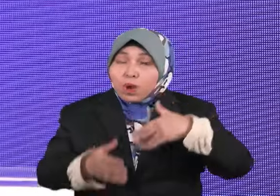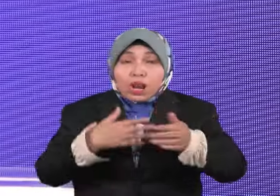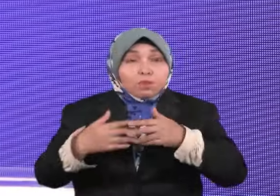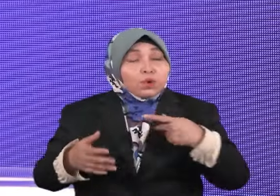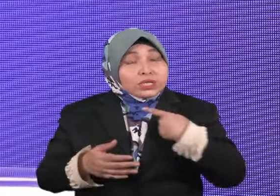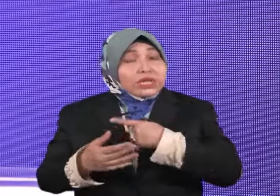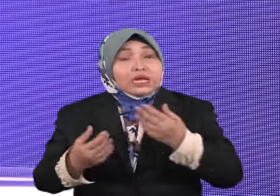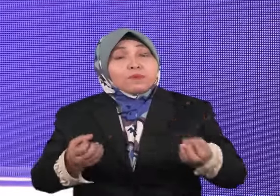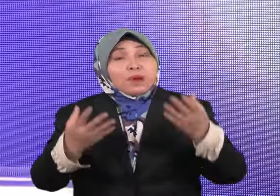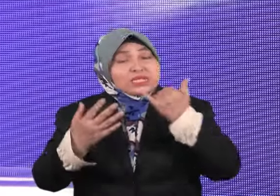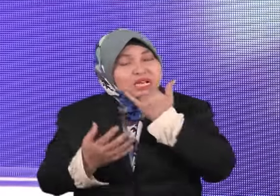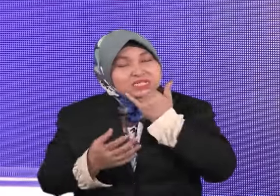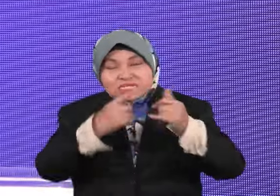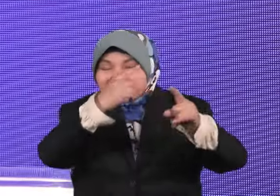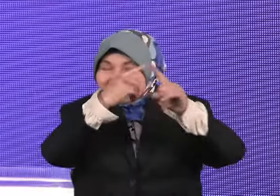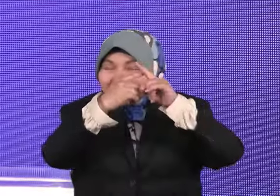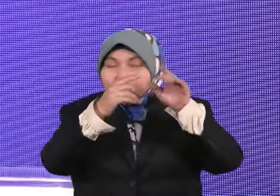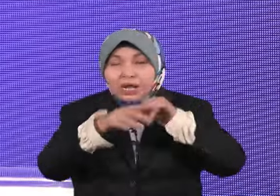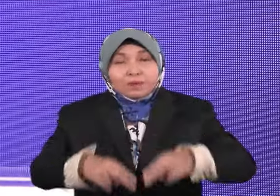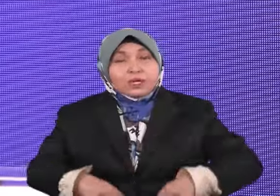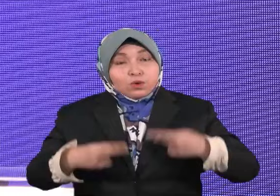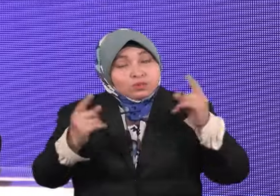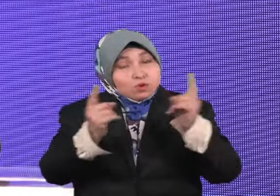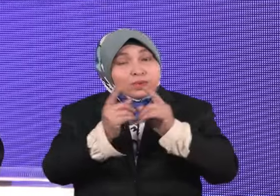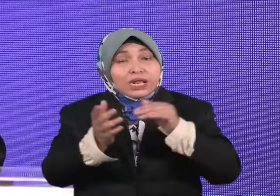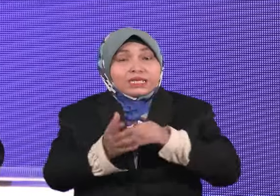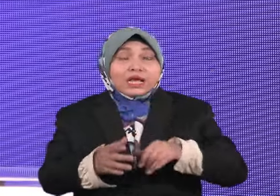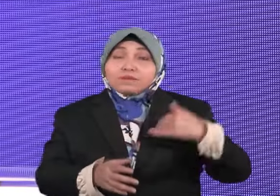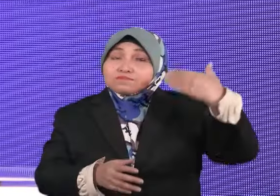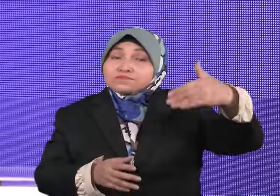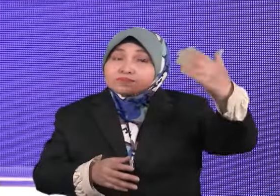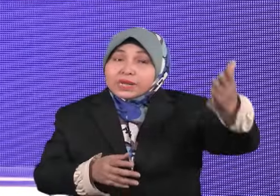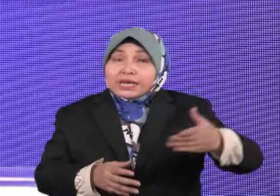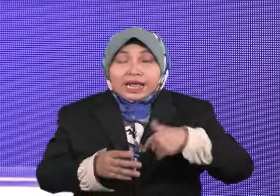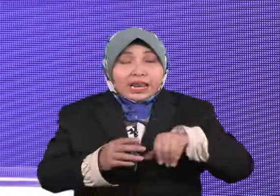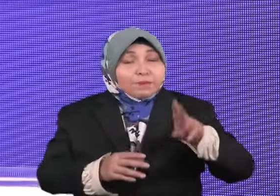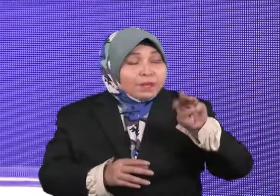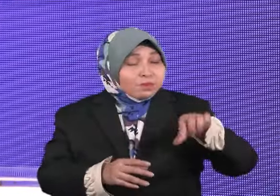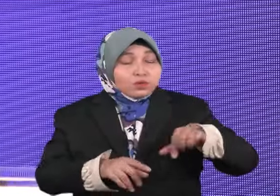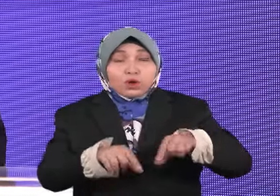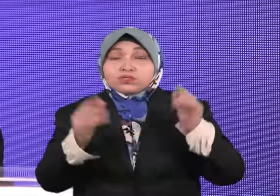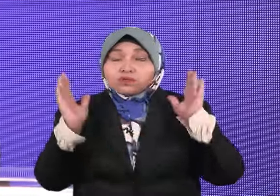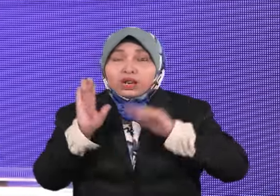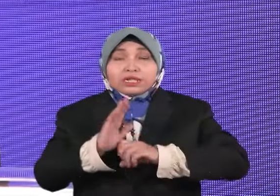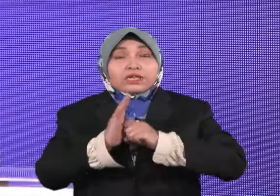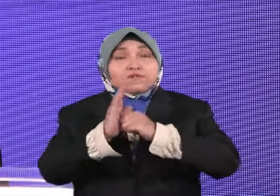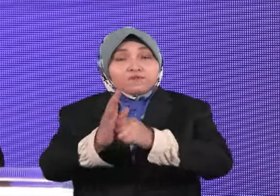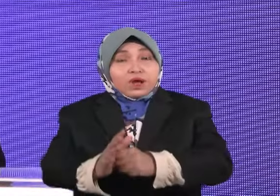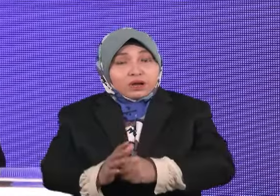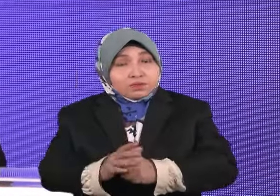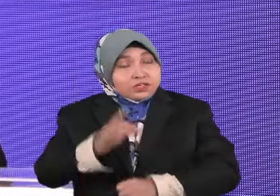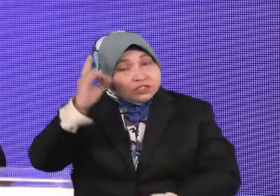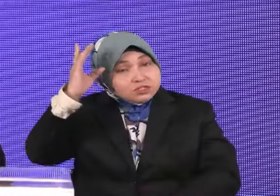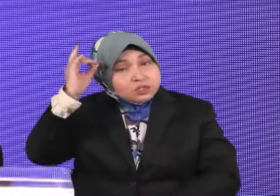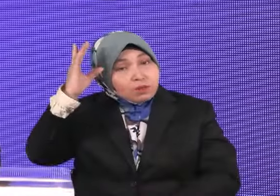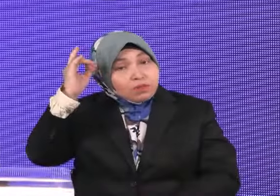ada banyak kesilapan dalam kehidupan. Kita bertemu lagi dalam siri akan datang dalam My Quran Time, Quran, Salat, Infaq